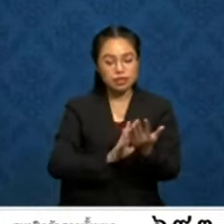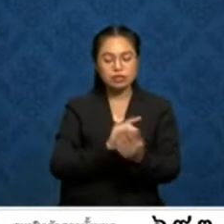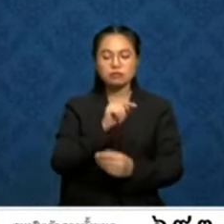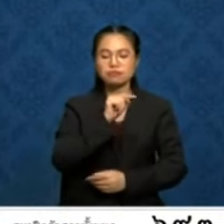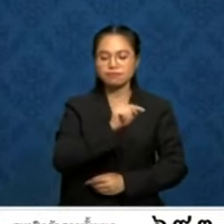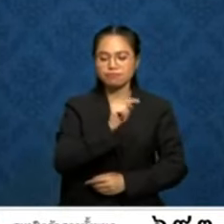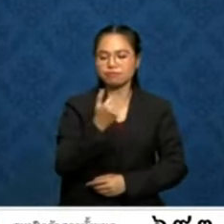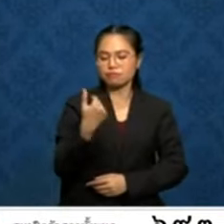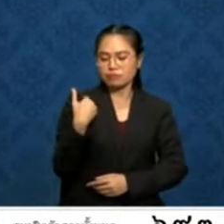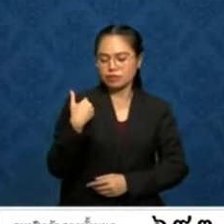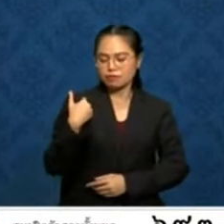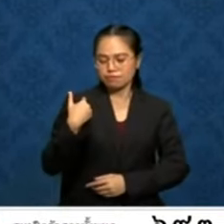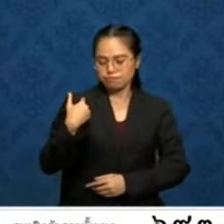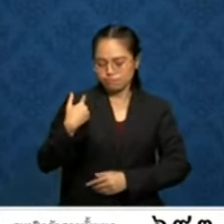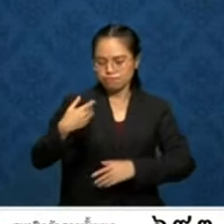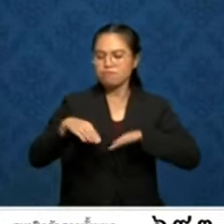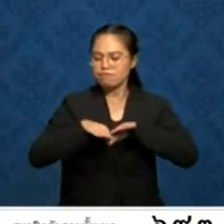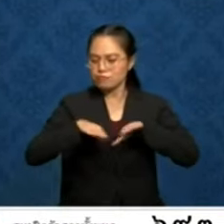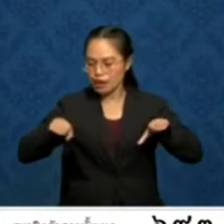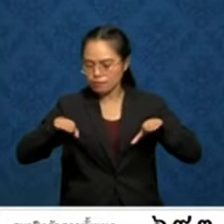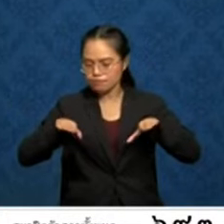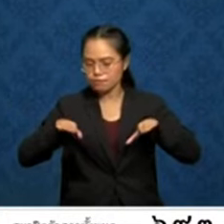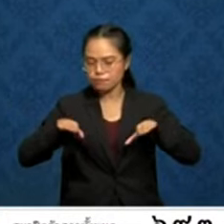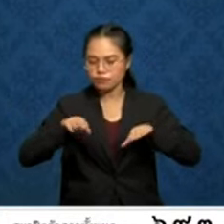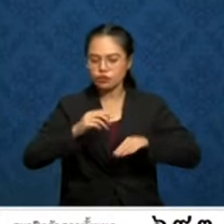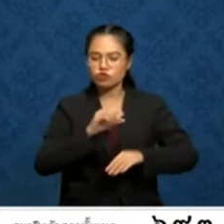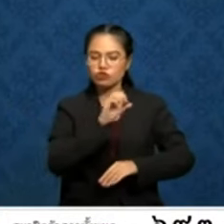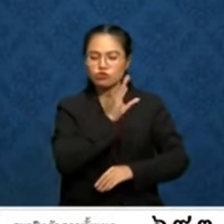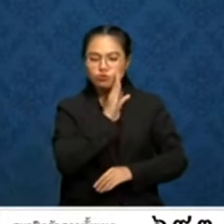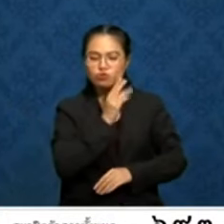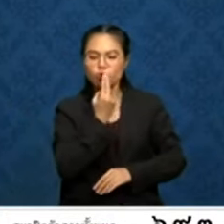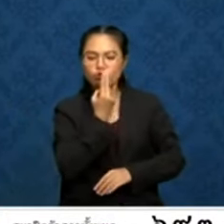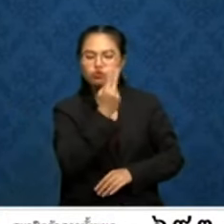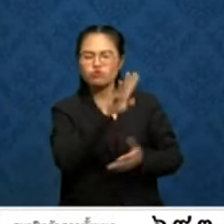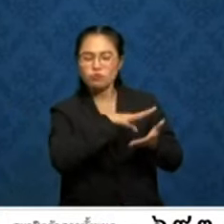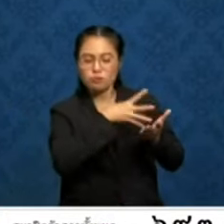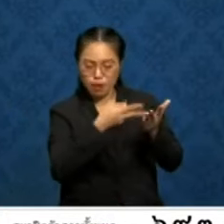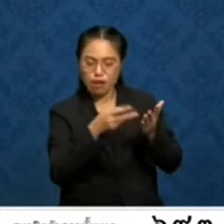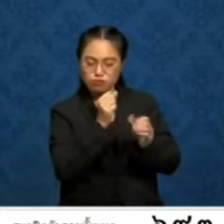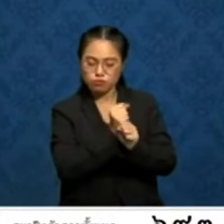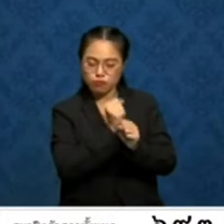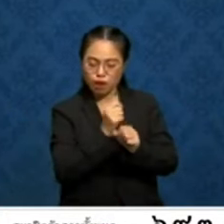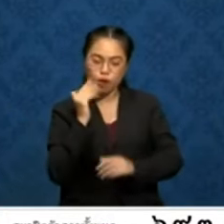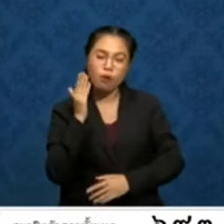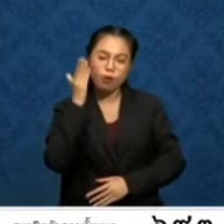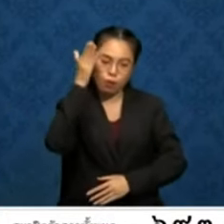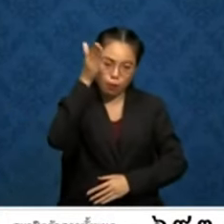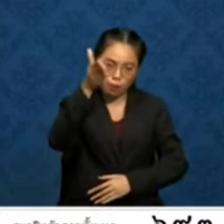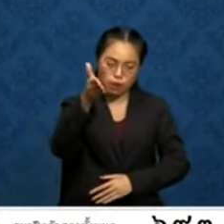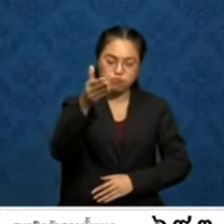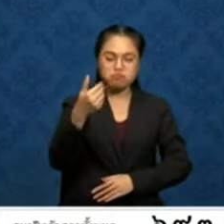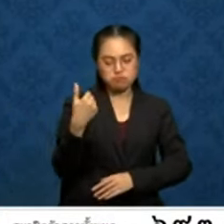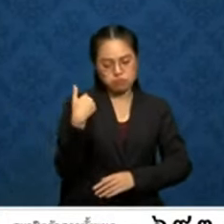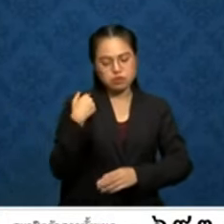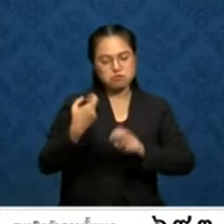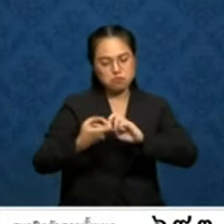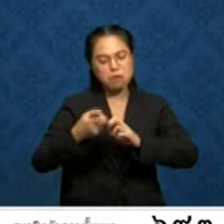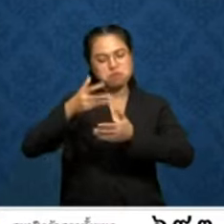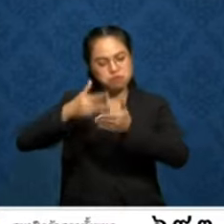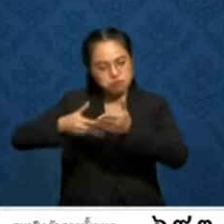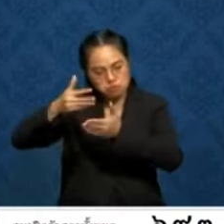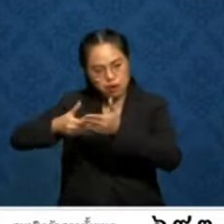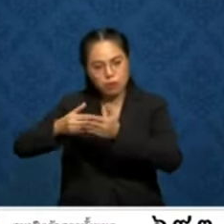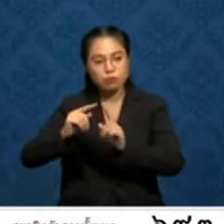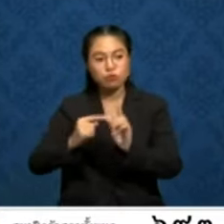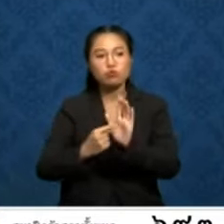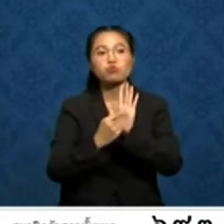ภาพที่แข็งแกร่งแต่เมื่อมองไปข้างหน้ายังต้องเผชิญความท้าทายอีกหลายประการได้แก่ประ